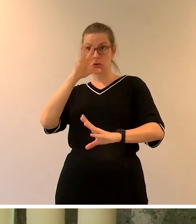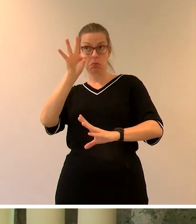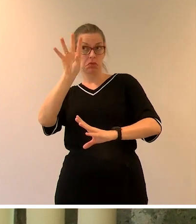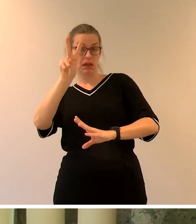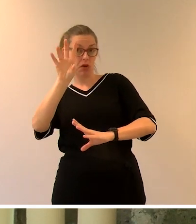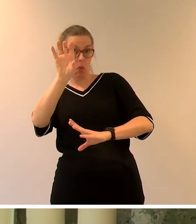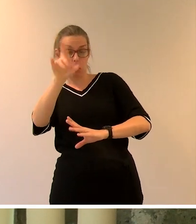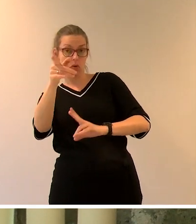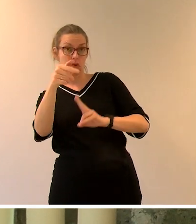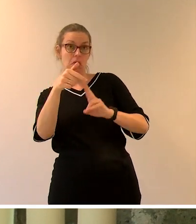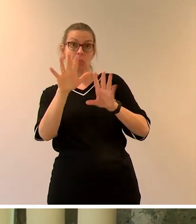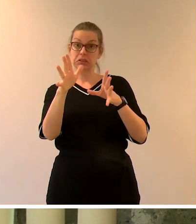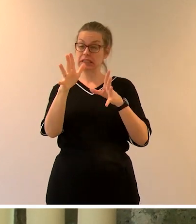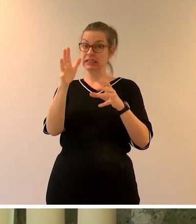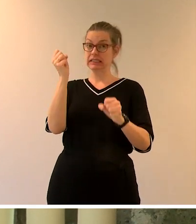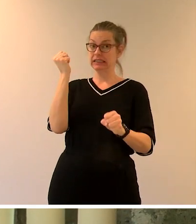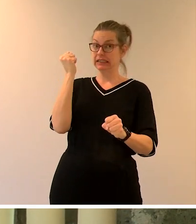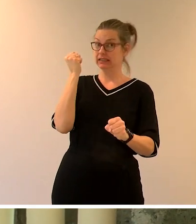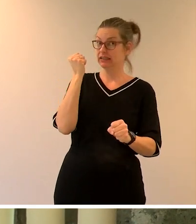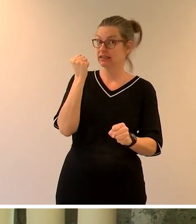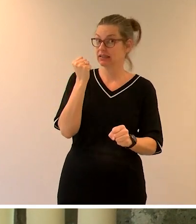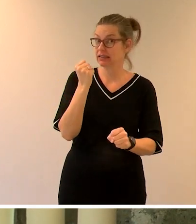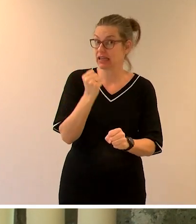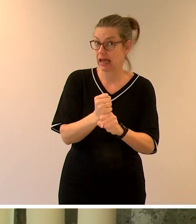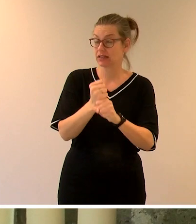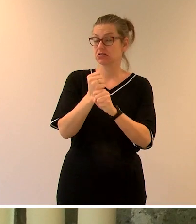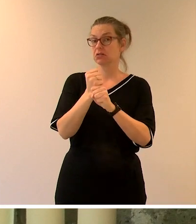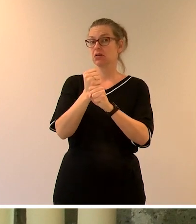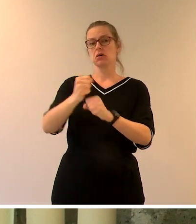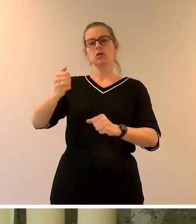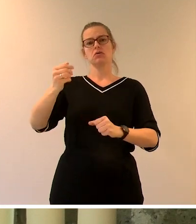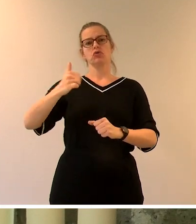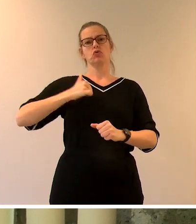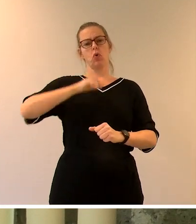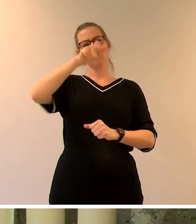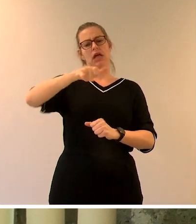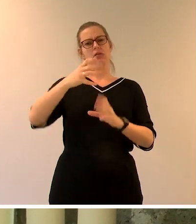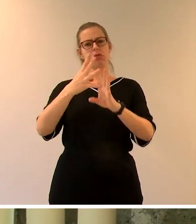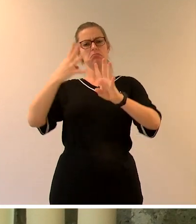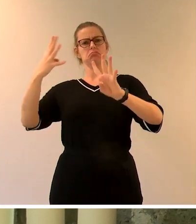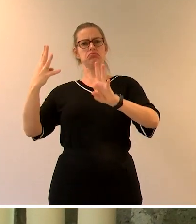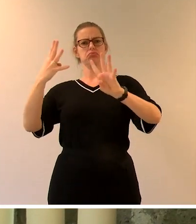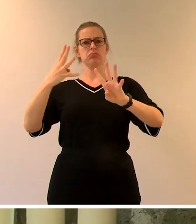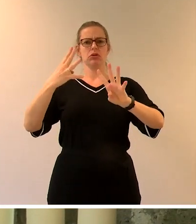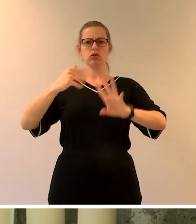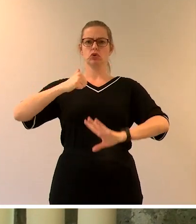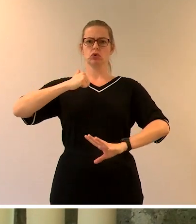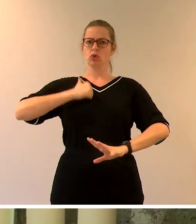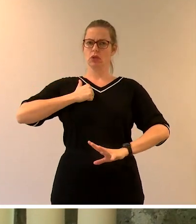televisie, maar misschien heb je er ook wel eens eentje bij gewoond. Je ziet al die